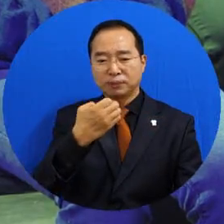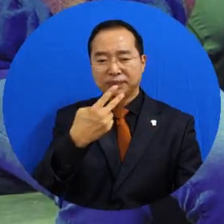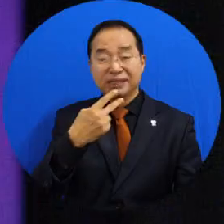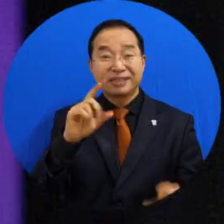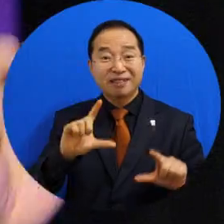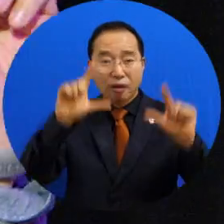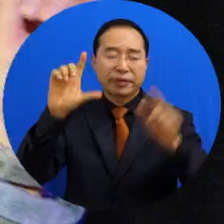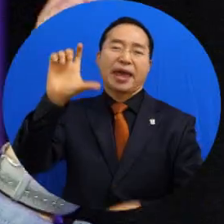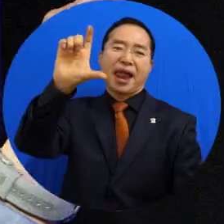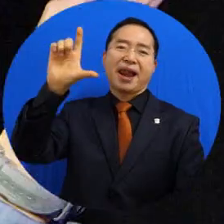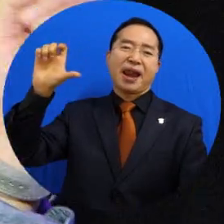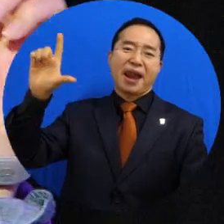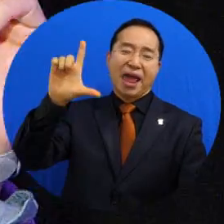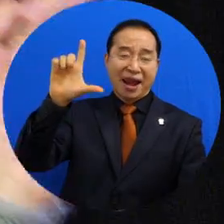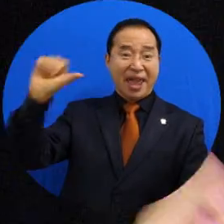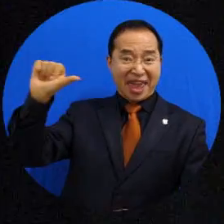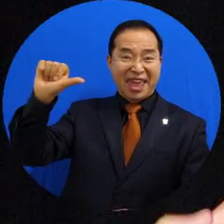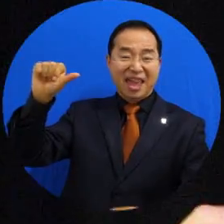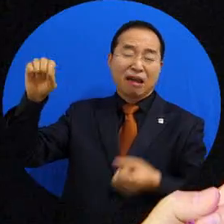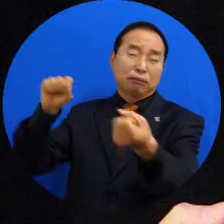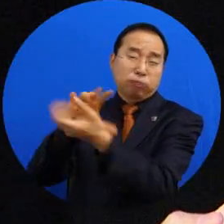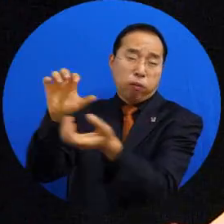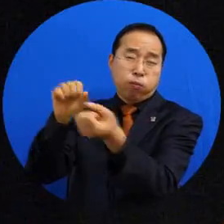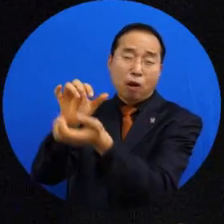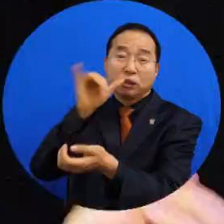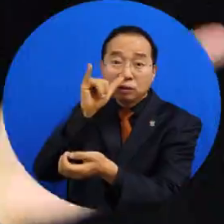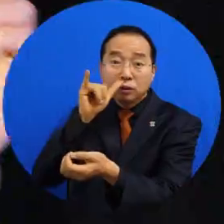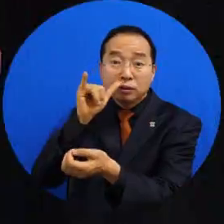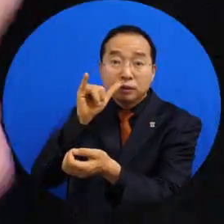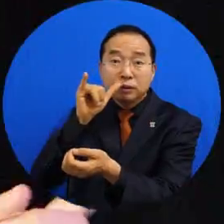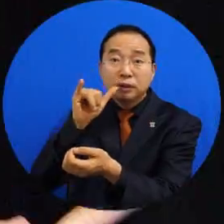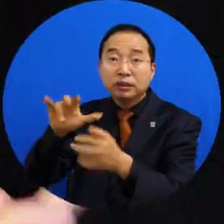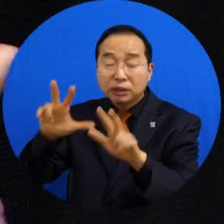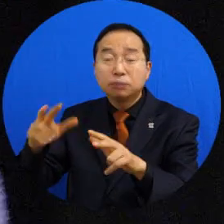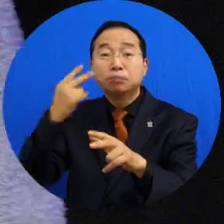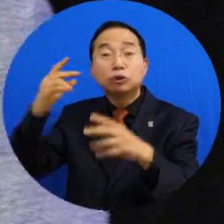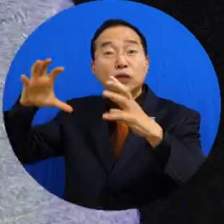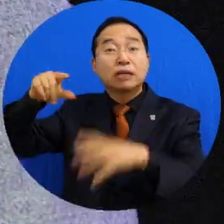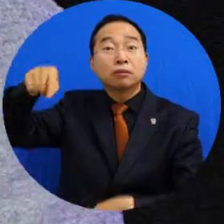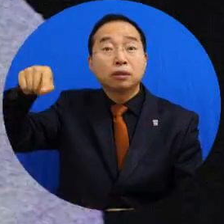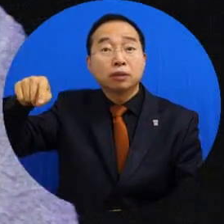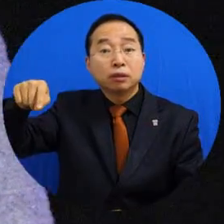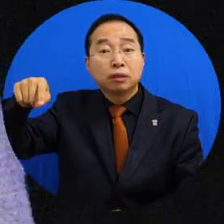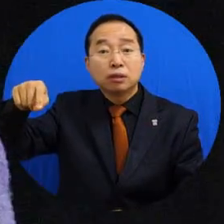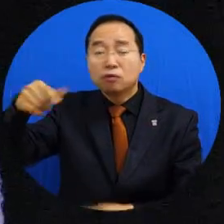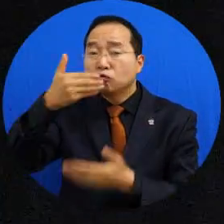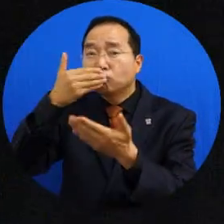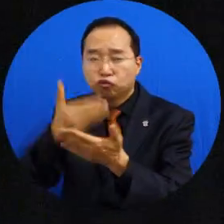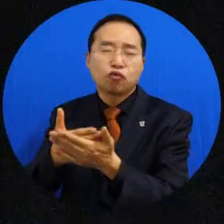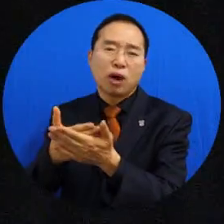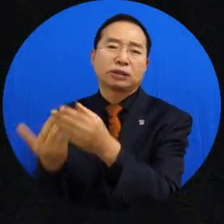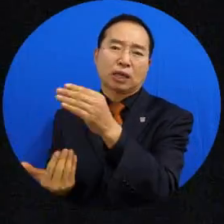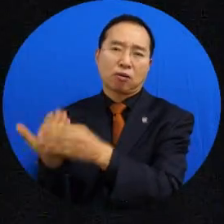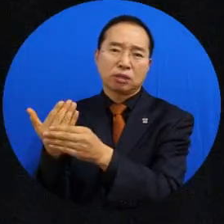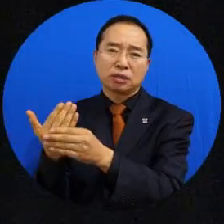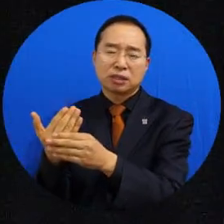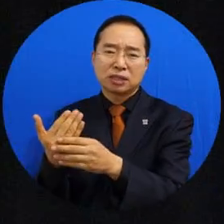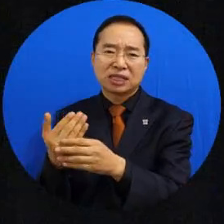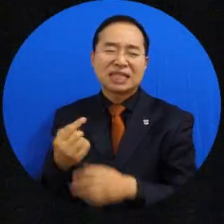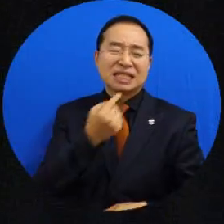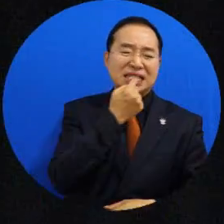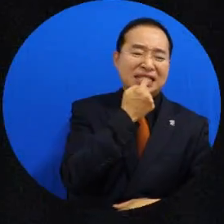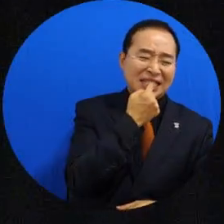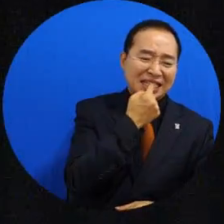92년도에 LA 폭동 사건이 굉장히 크게 터졌었어요. 그리고 현재까지 미국에서는 이 사건이 흑백